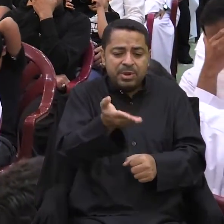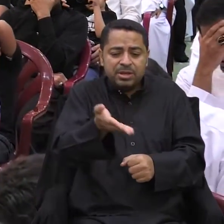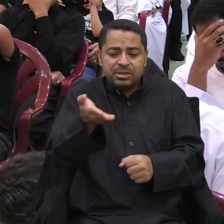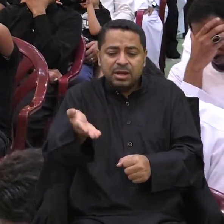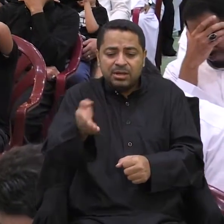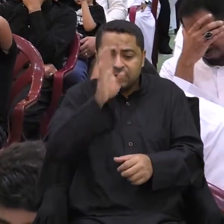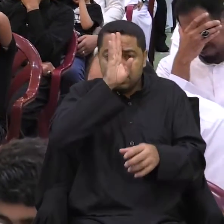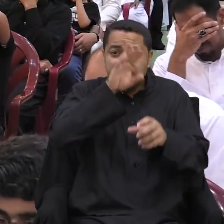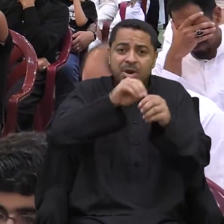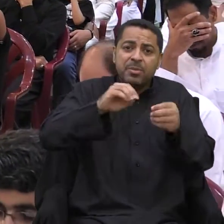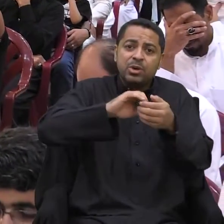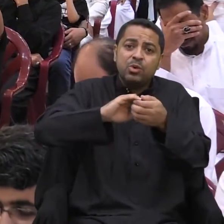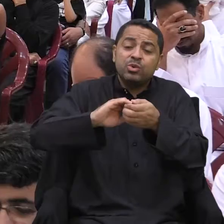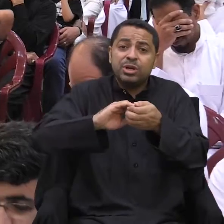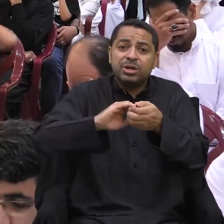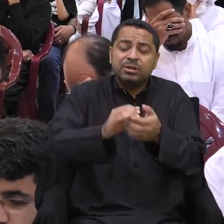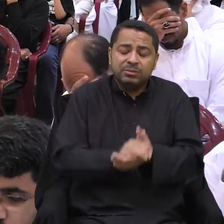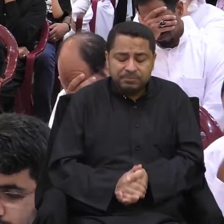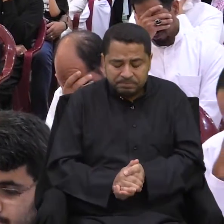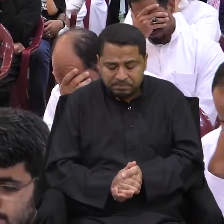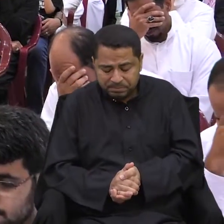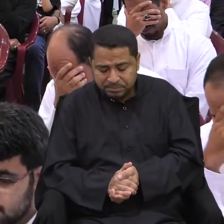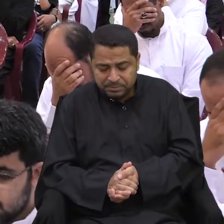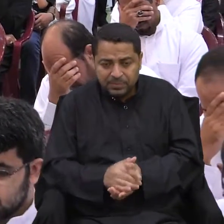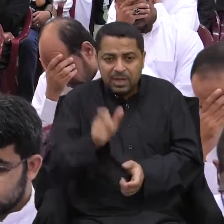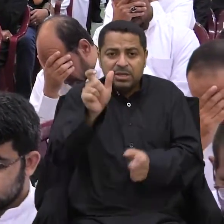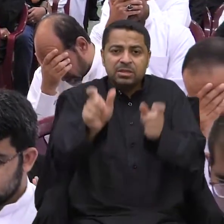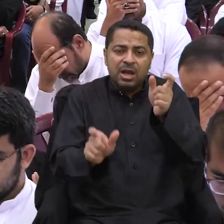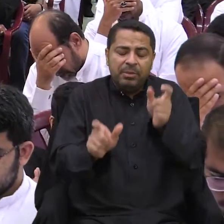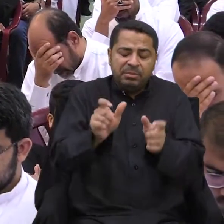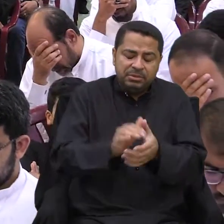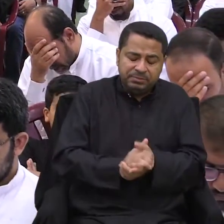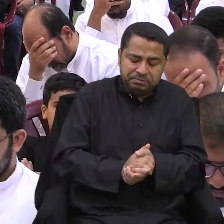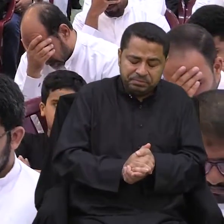عليه وعليهم، قضى حق